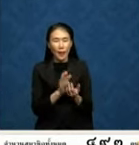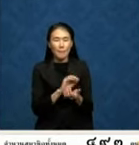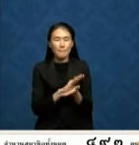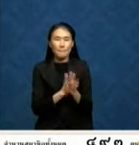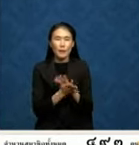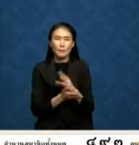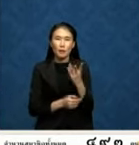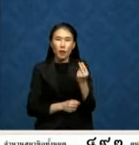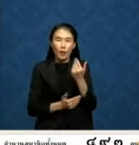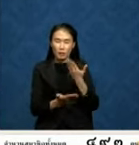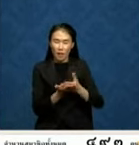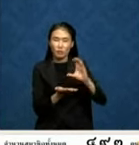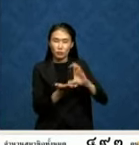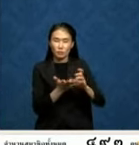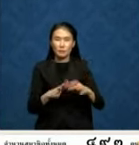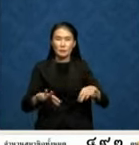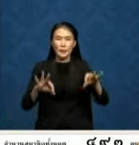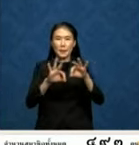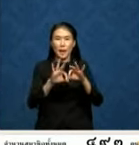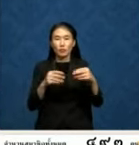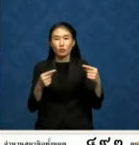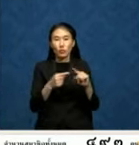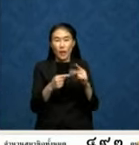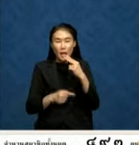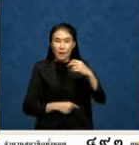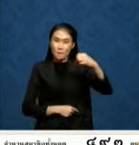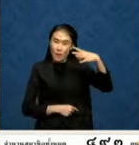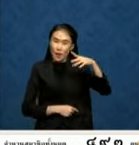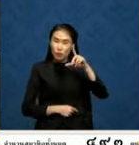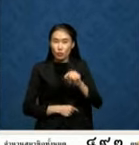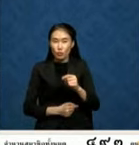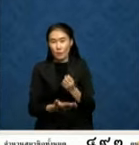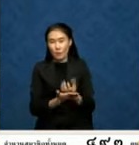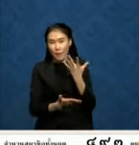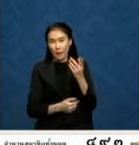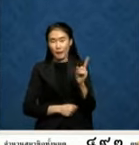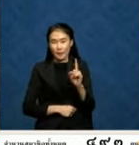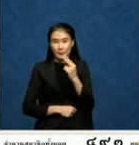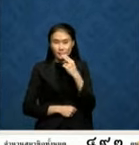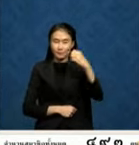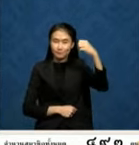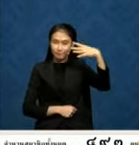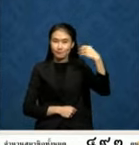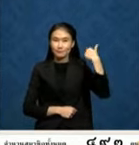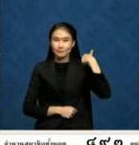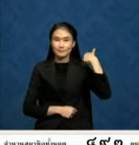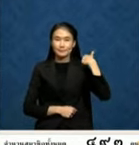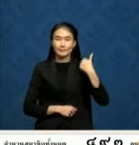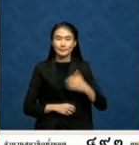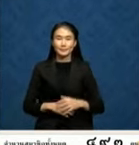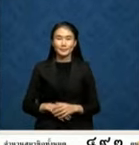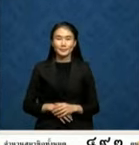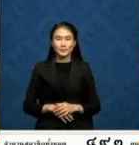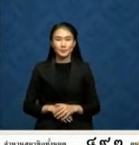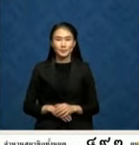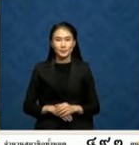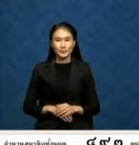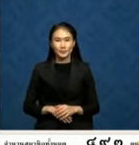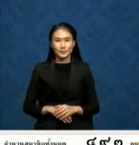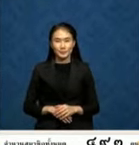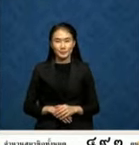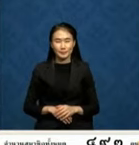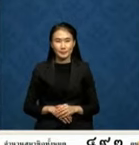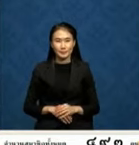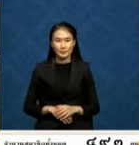ให้ต้นทุนของเชื้อเพลิงเนี่ยจะถูกหรือแพงนะครับกับค่าไฟในระบบเช่นกันนะครับซึ่งสิ่งนี้นะครับก็เ